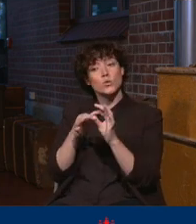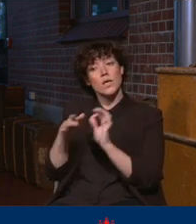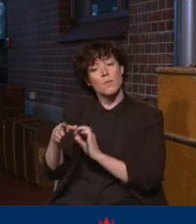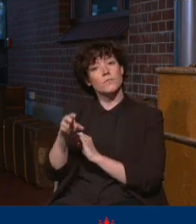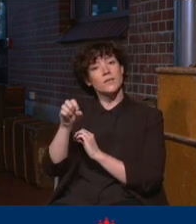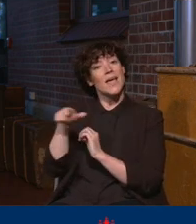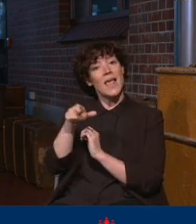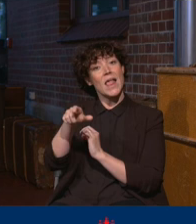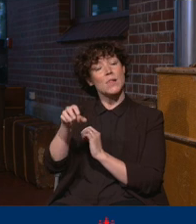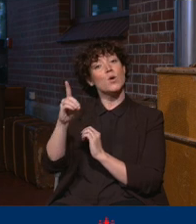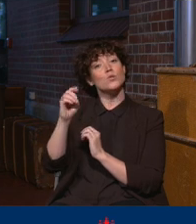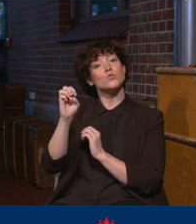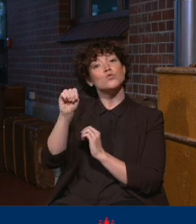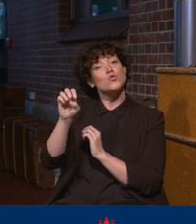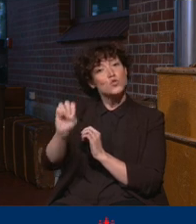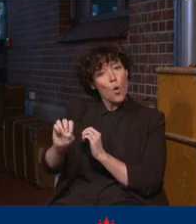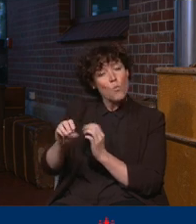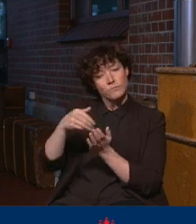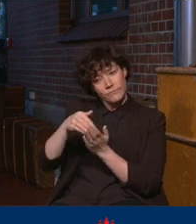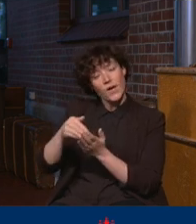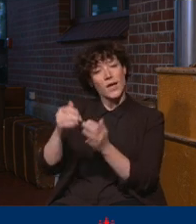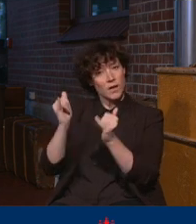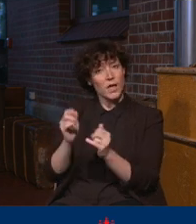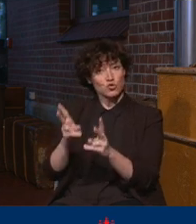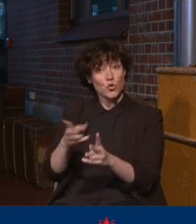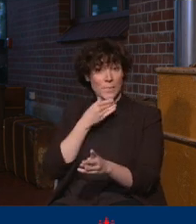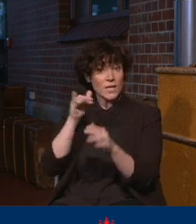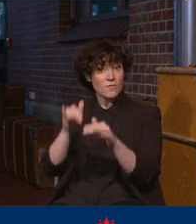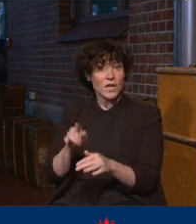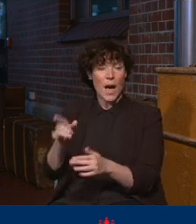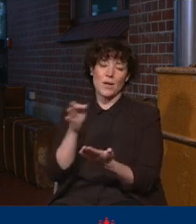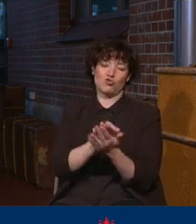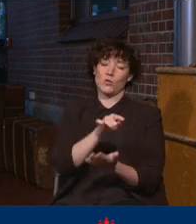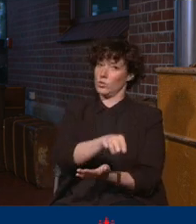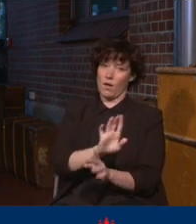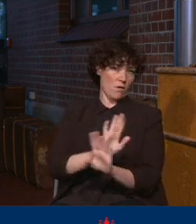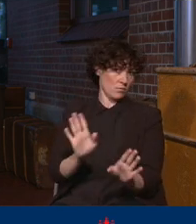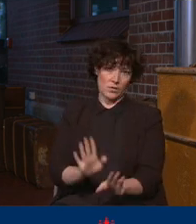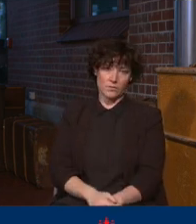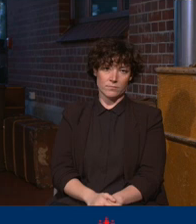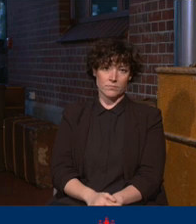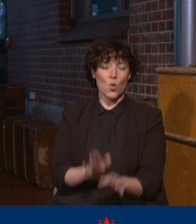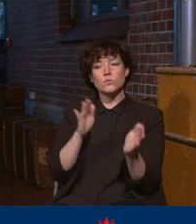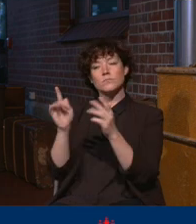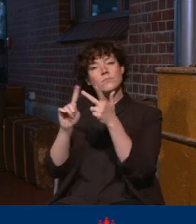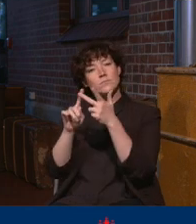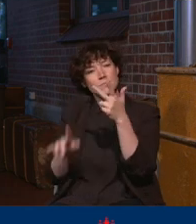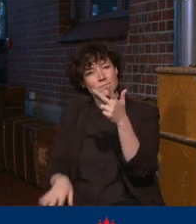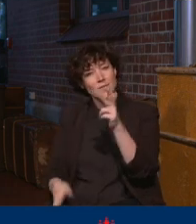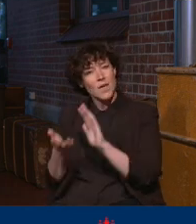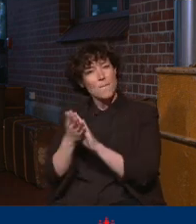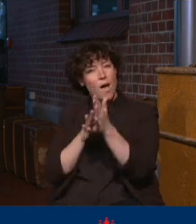dieser stadt nach wie vor diesen bedarf dazu gibt aber nicht an diesem standort und u7 branntweinmonopol will ich ihm heute ein